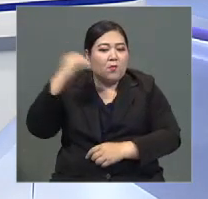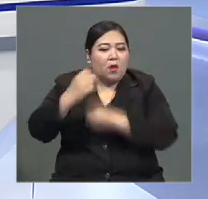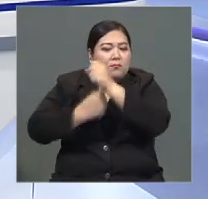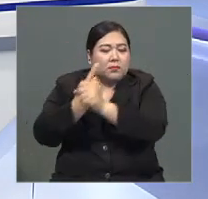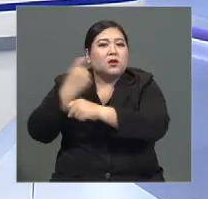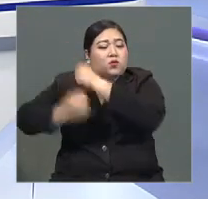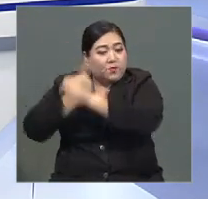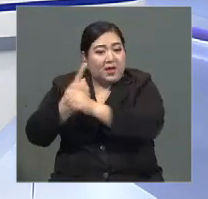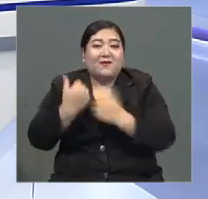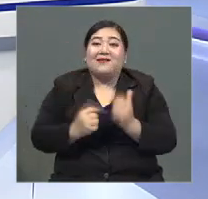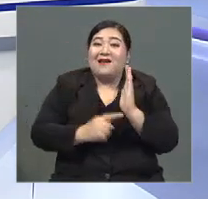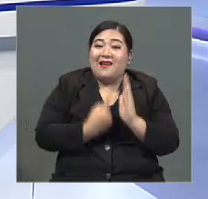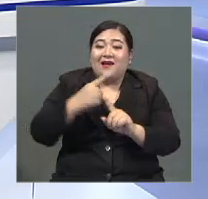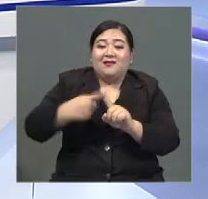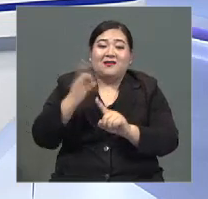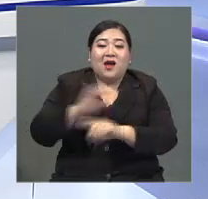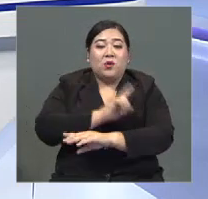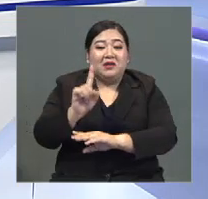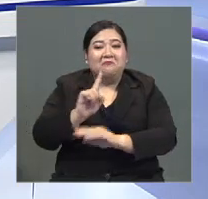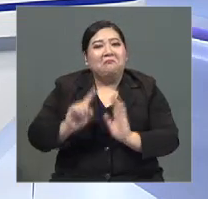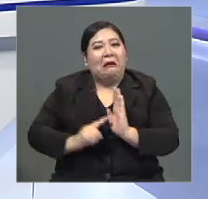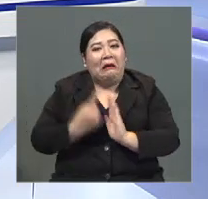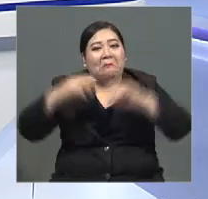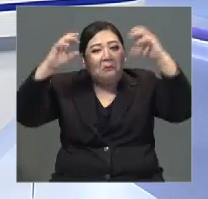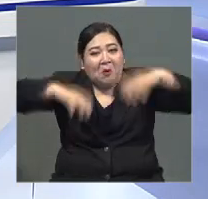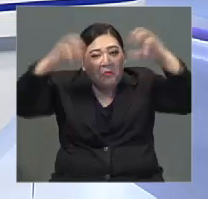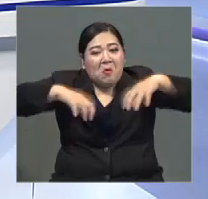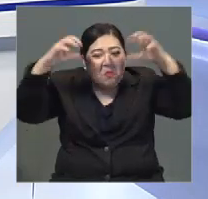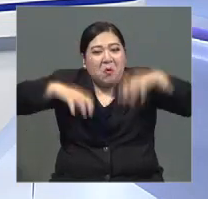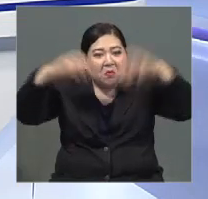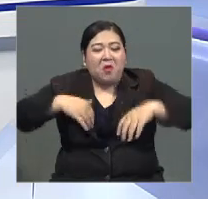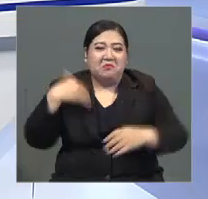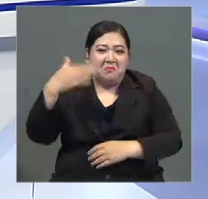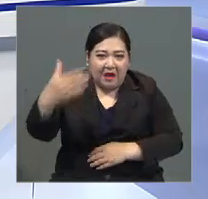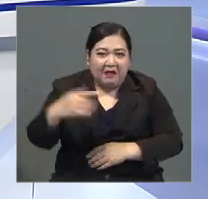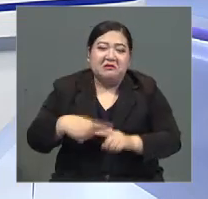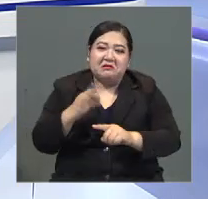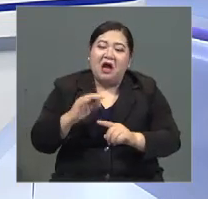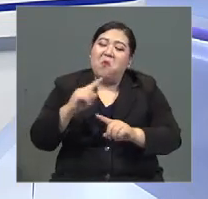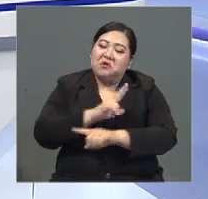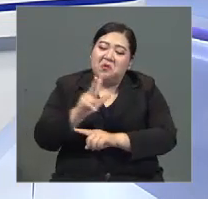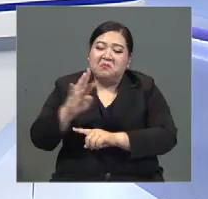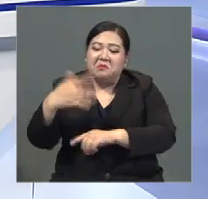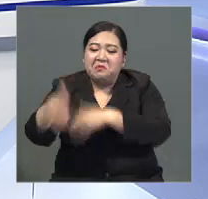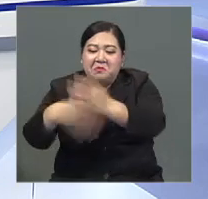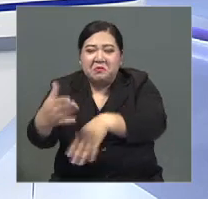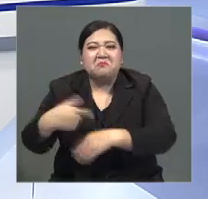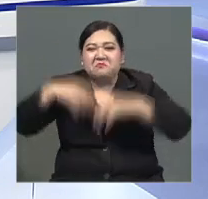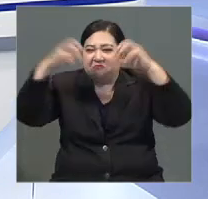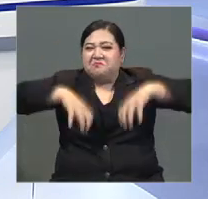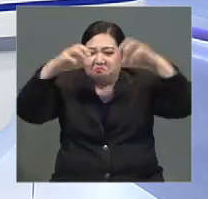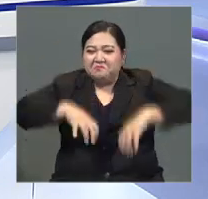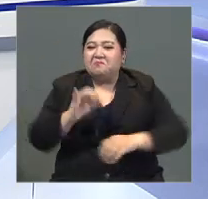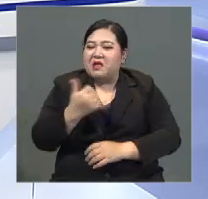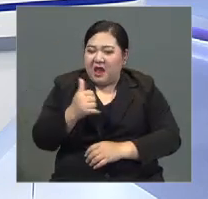วนแรกเทานั้น วท 1 กร displayed เรียกน้ Iya y marginal่อนที่จะมีฝนตกหนักอีกหายพื้นที่และตั้งแต่วันนี้เป็ต้นไป